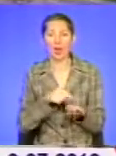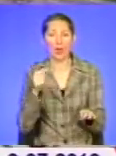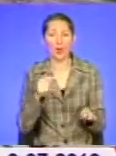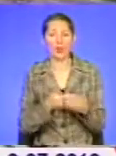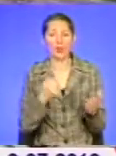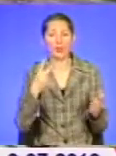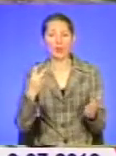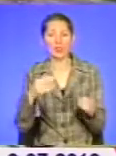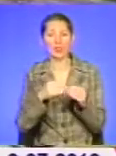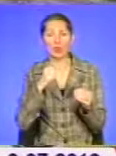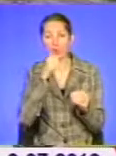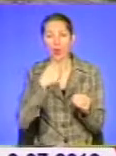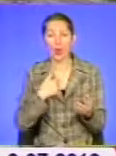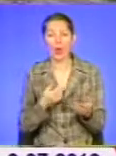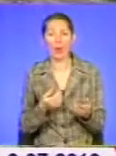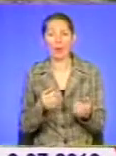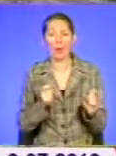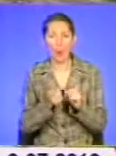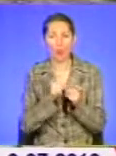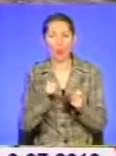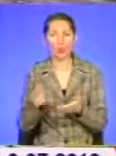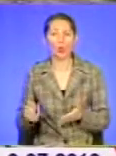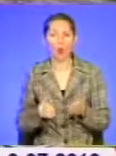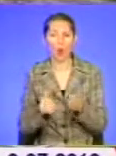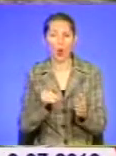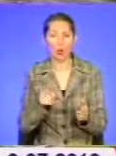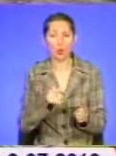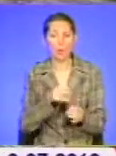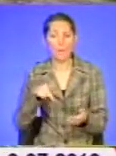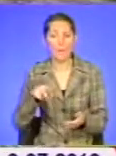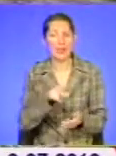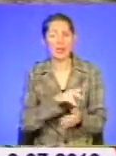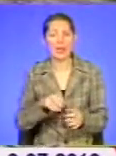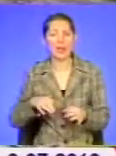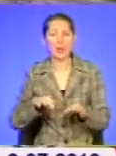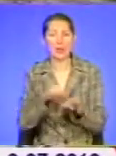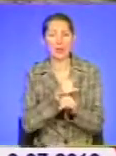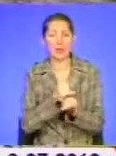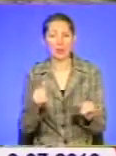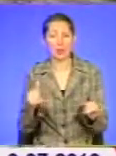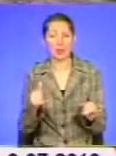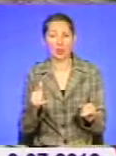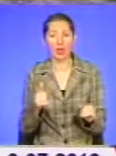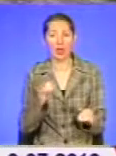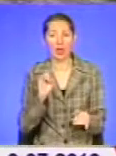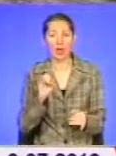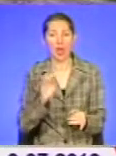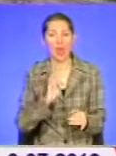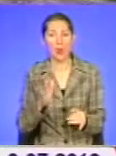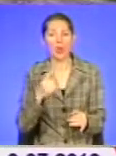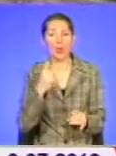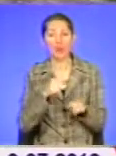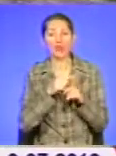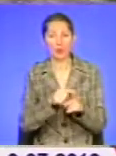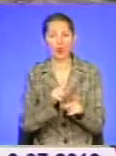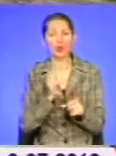я стільки паперів борюся за ту дорогу, тут не перейти і не переїхати. От. Ну і були перші відповіді,